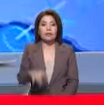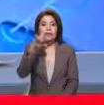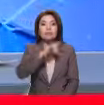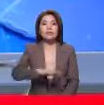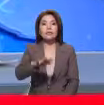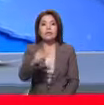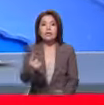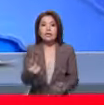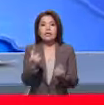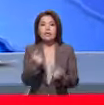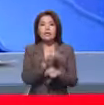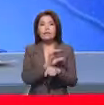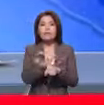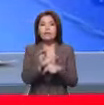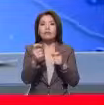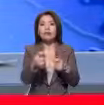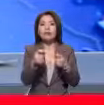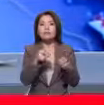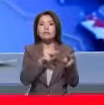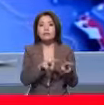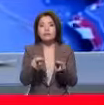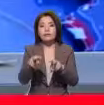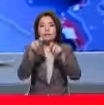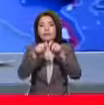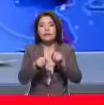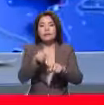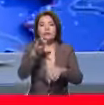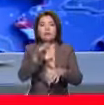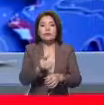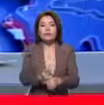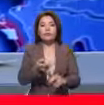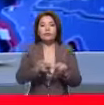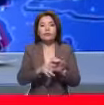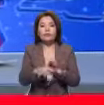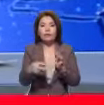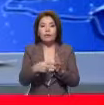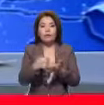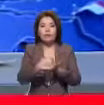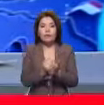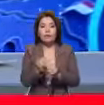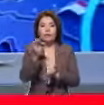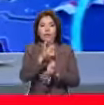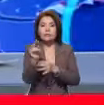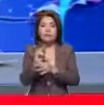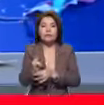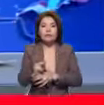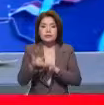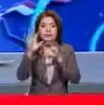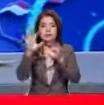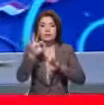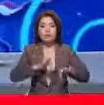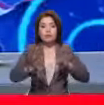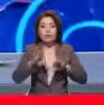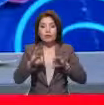Қазақстанда ірі экспорттаушылардың қызметін қадағалау күшейтілмек. Мәжілісте трансферттік баға белгілеу мәселелері бойынша түзетулер енгізуге қатысты заң